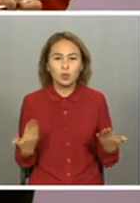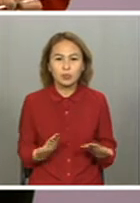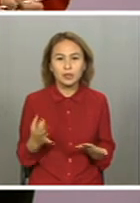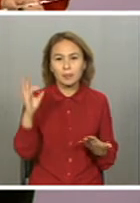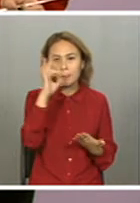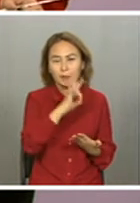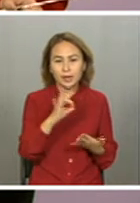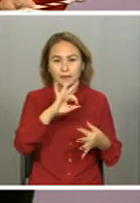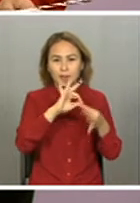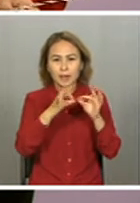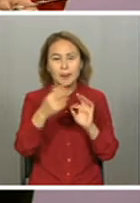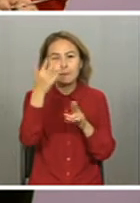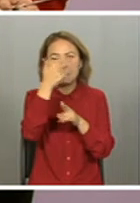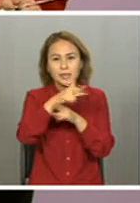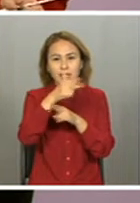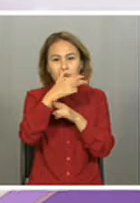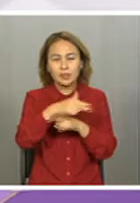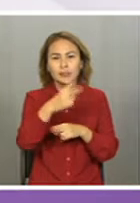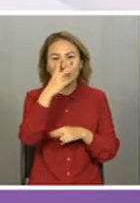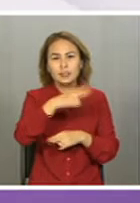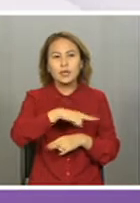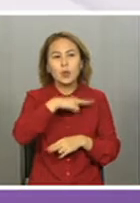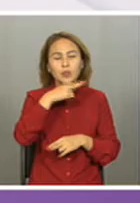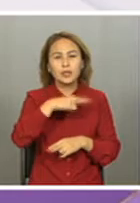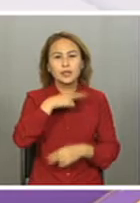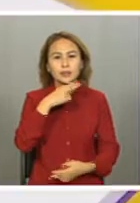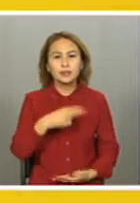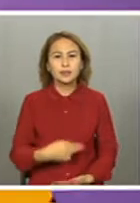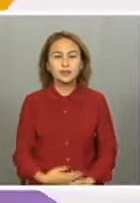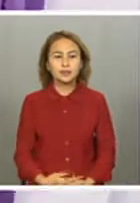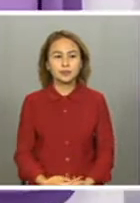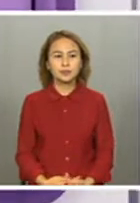бейне материалға назар аударыңдар.